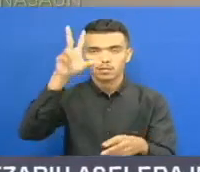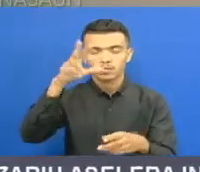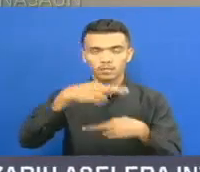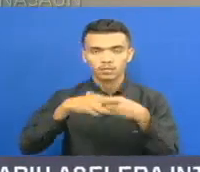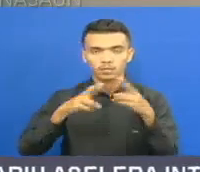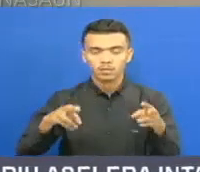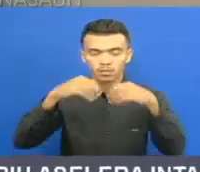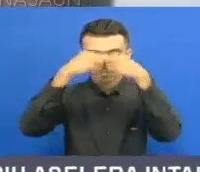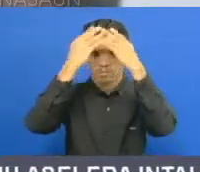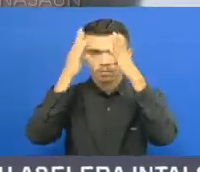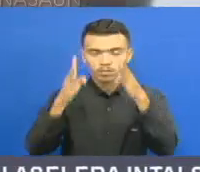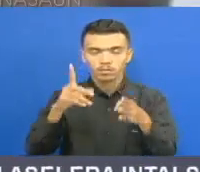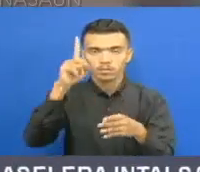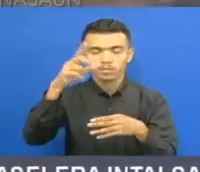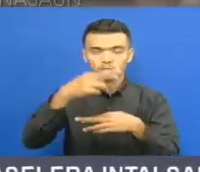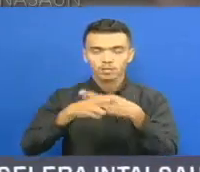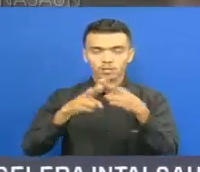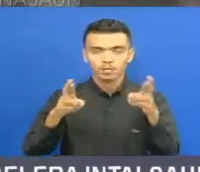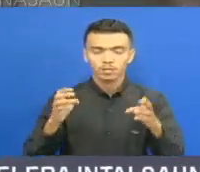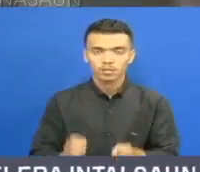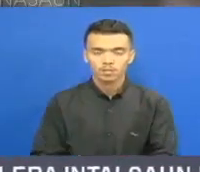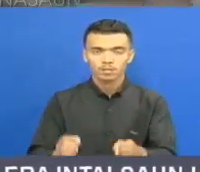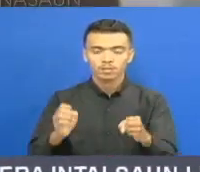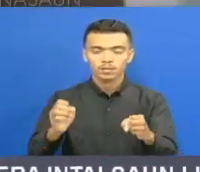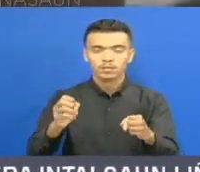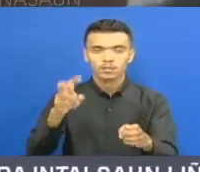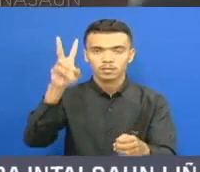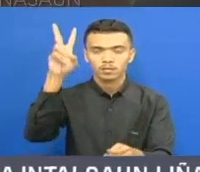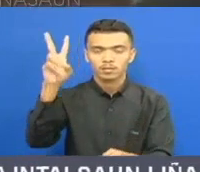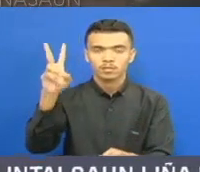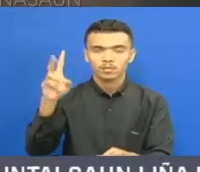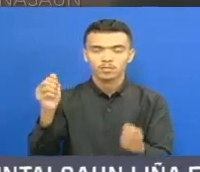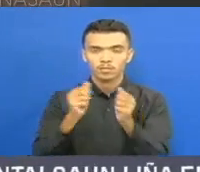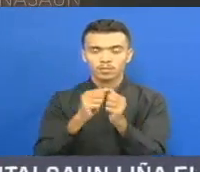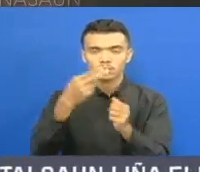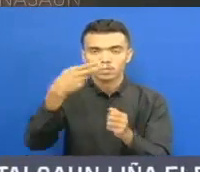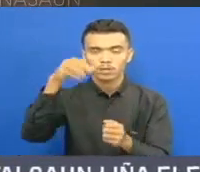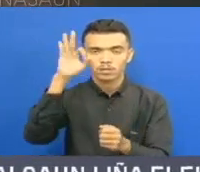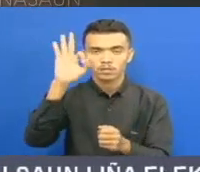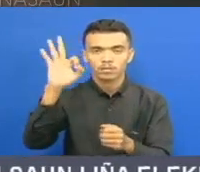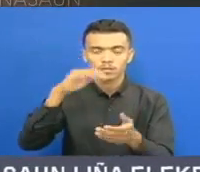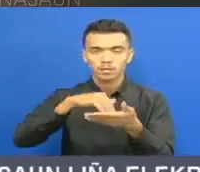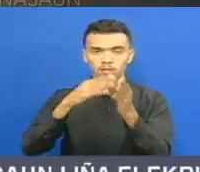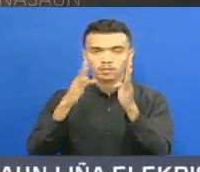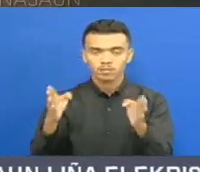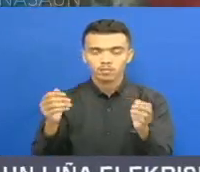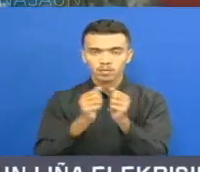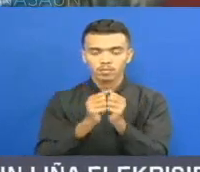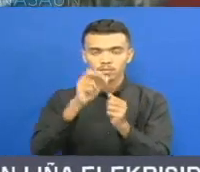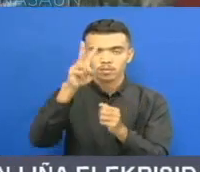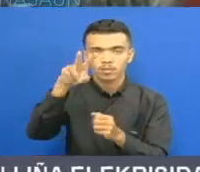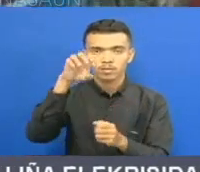profesores ida, no sala emergensia nebe eskola inisiativa hari rasik rua, o hari sifatin. Total estudante hamutuk atus rua